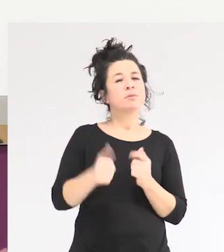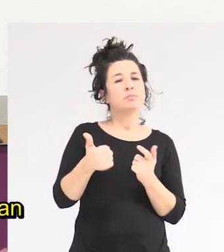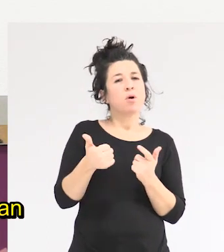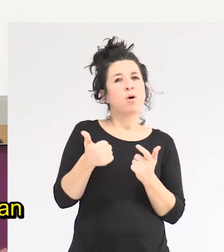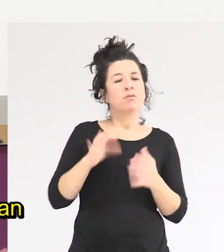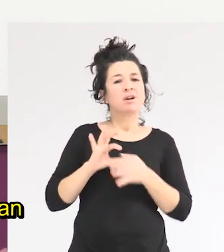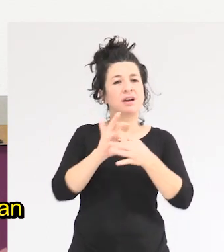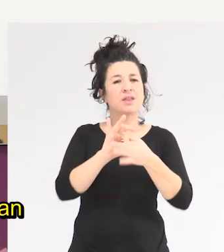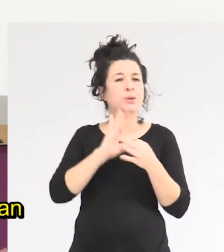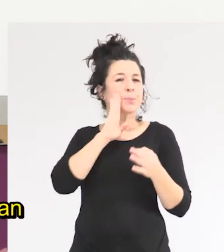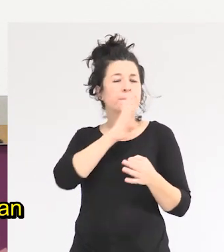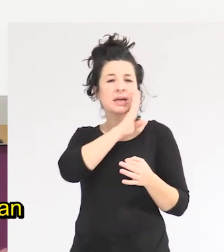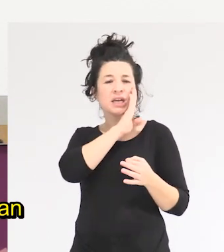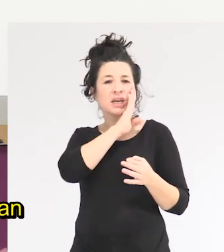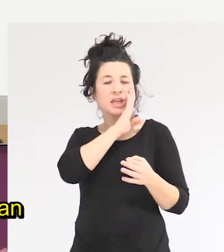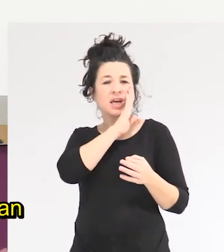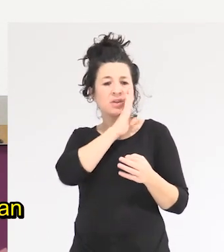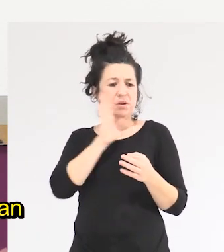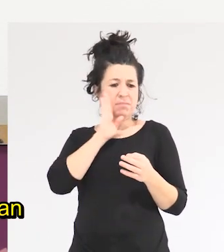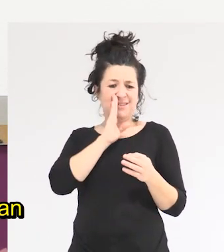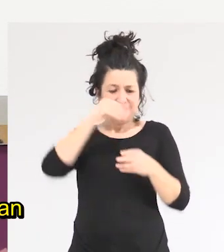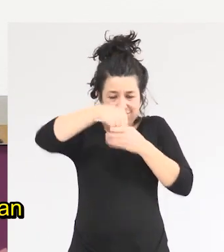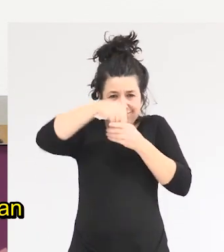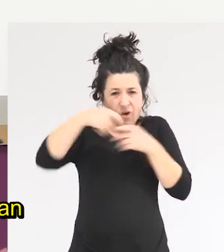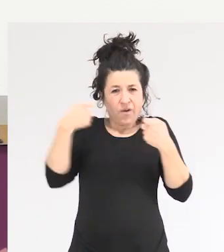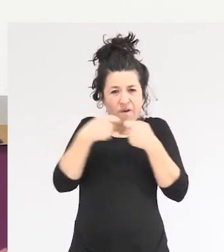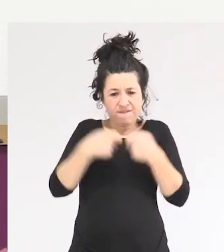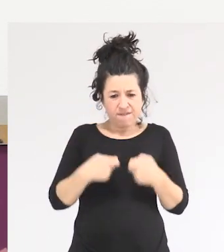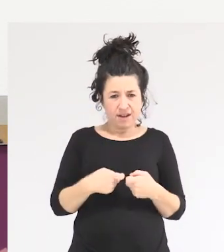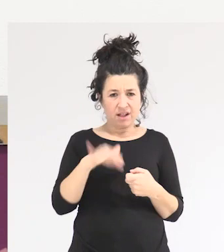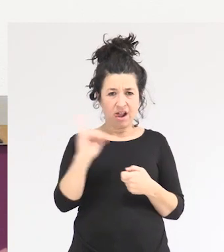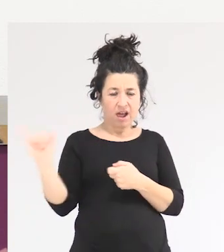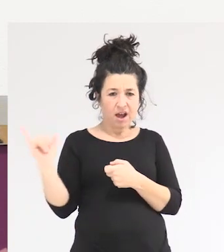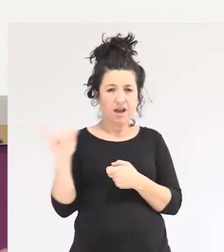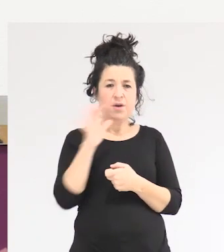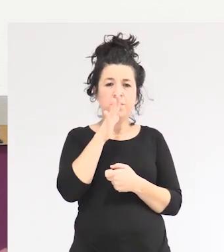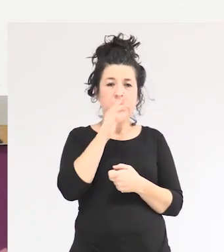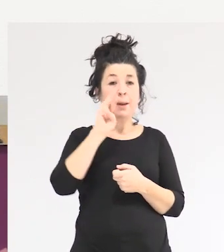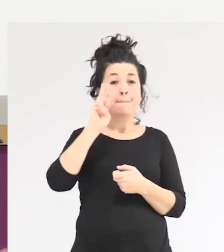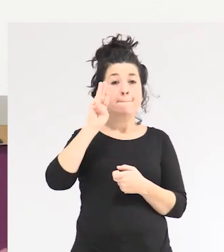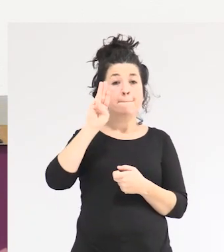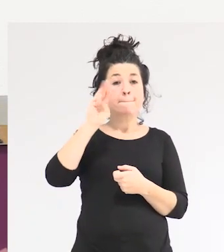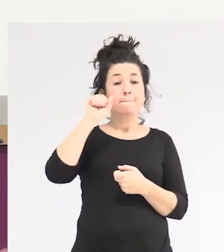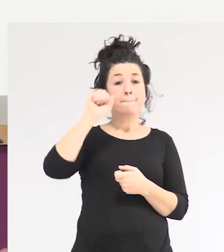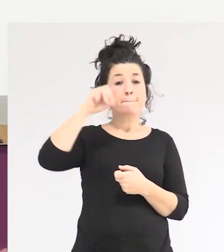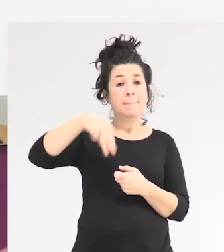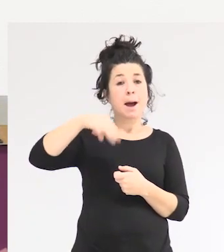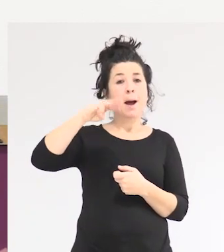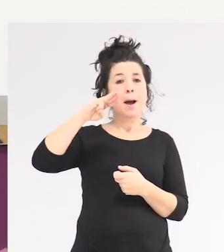bueno, amatasunak horret dituen konfliktuen inguruan egindako novela gogor bat, zergatik Panpos, denak ezagutzen duzuena.